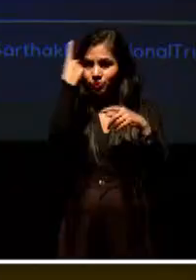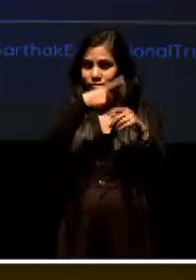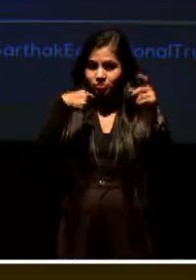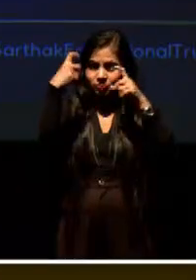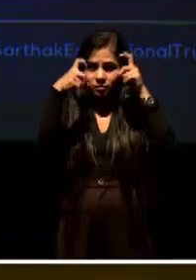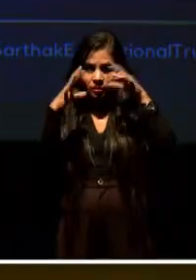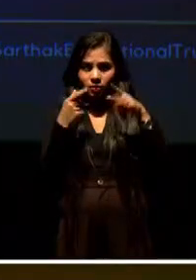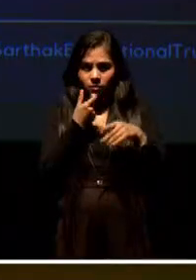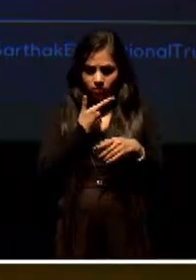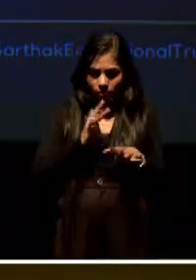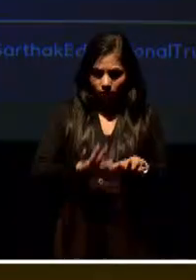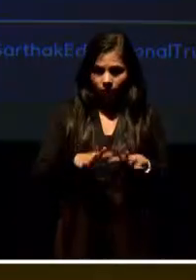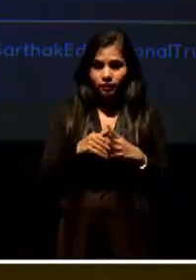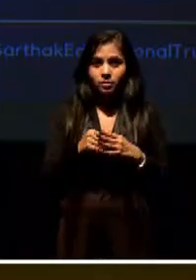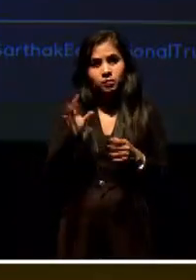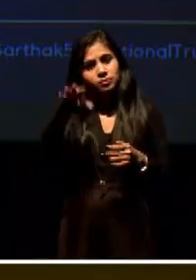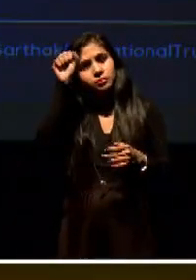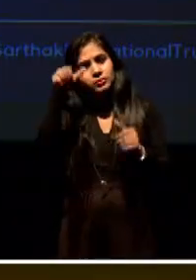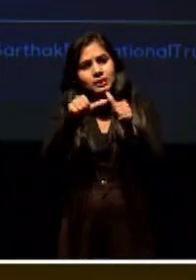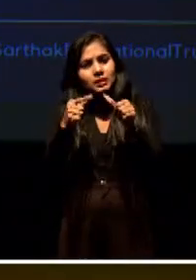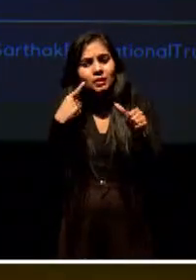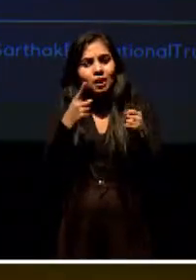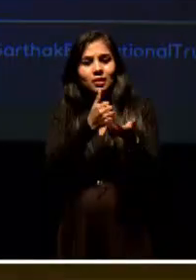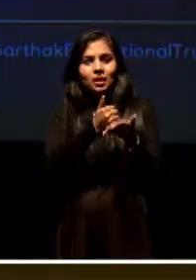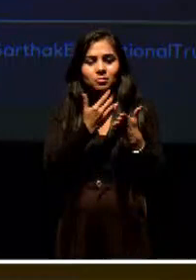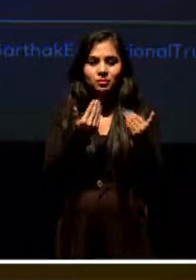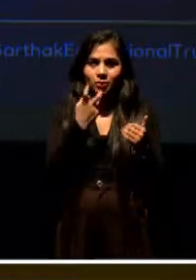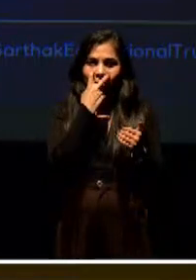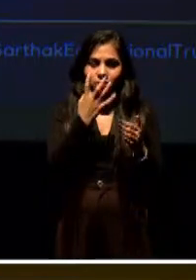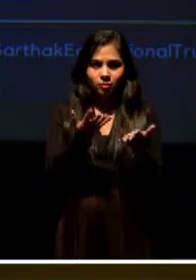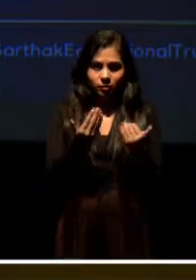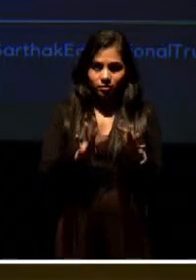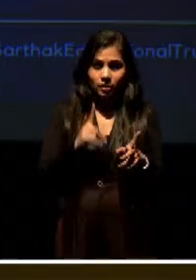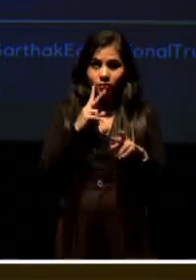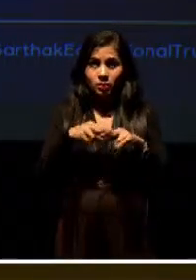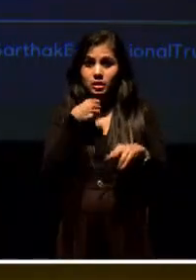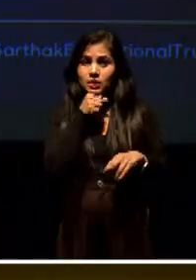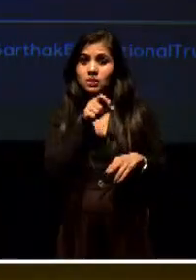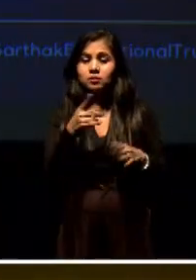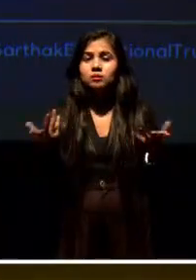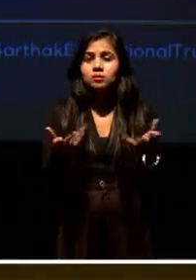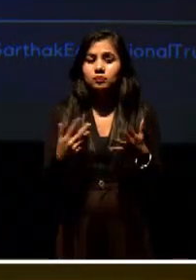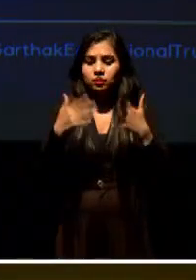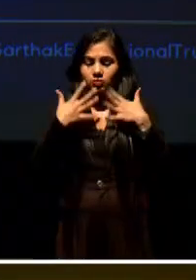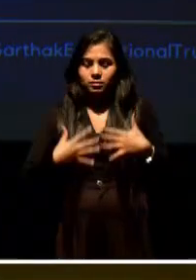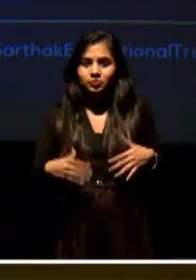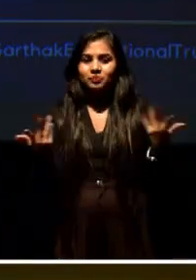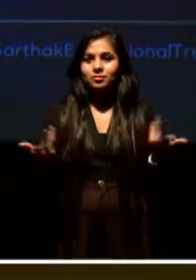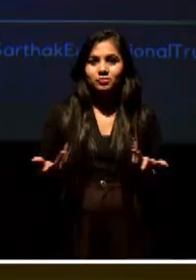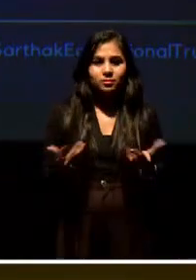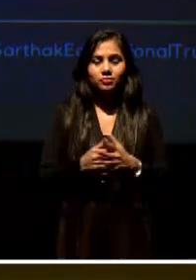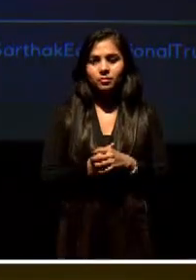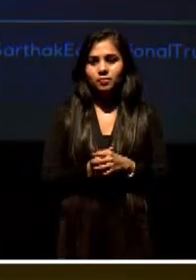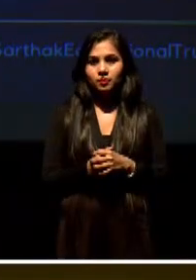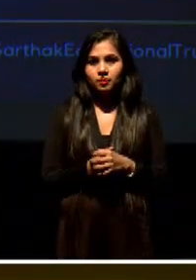क्या वो स्माइल कर रहे हैं, ये भी बता सकता है. यहाँ तक कि उनकी एज क्या है, उन्होंने क्या कपड़े पहने हैं.